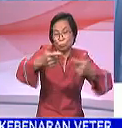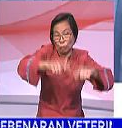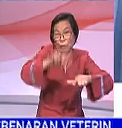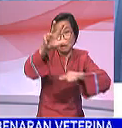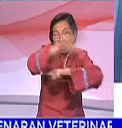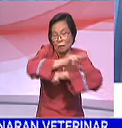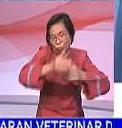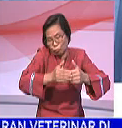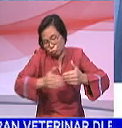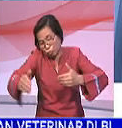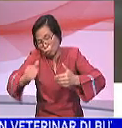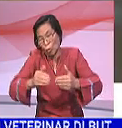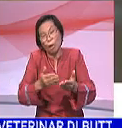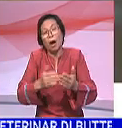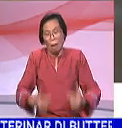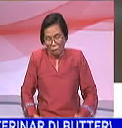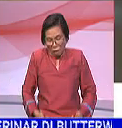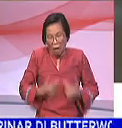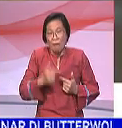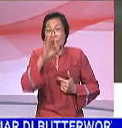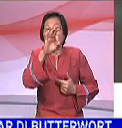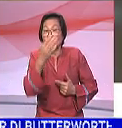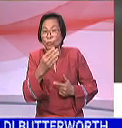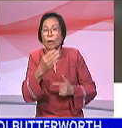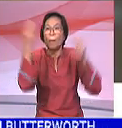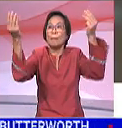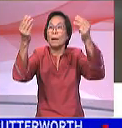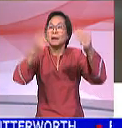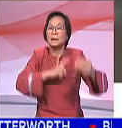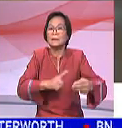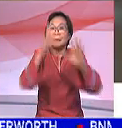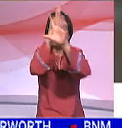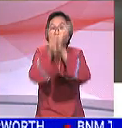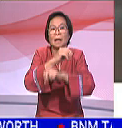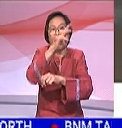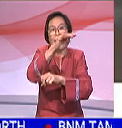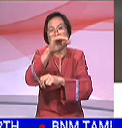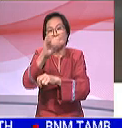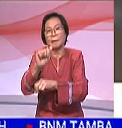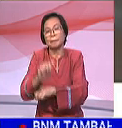boleh diikuti secara langsung di laman Facebook majelis Islam Serawak